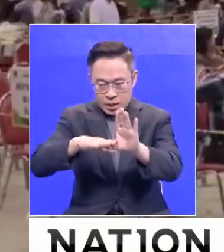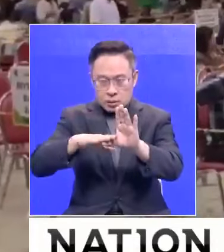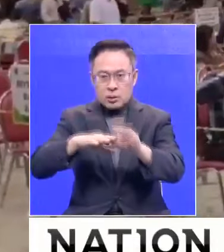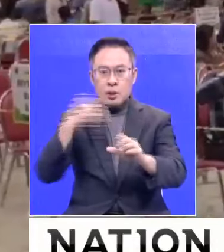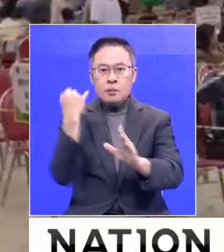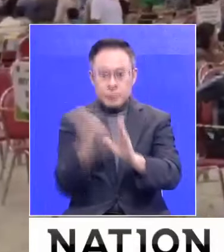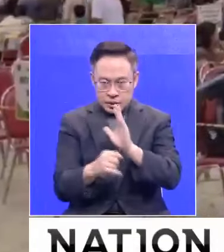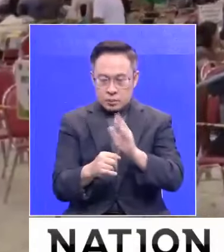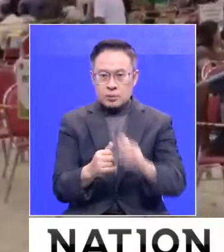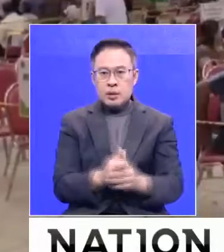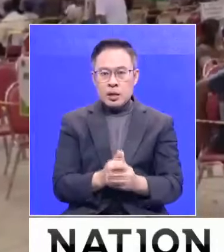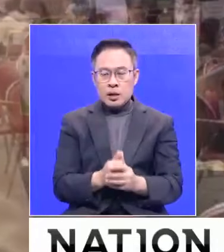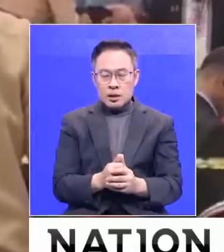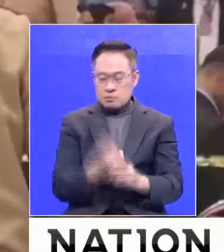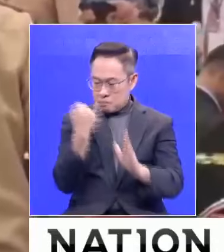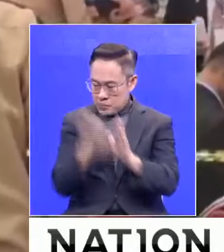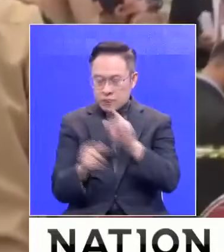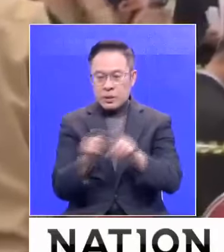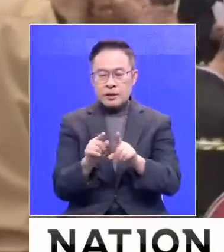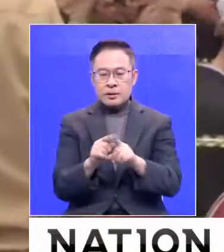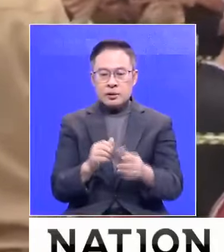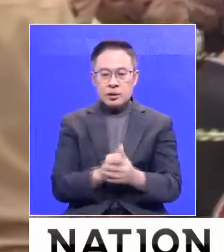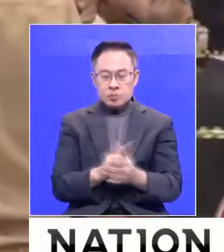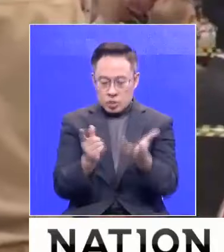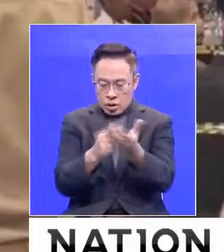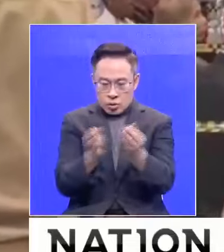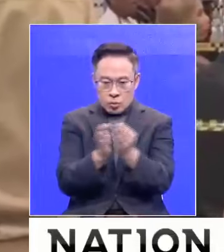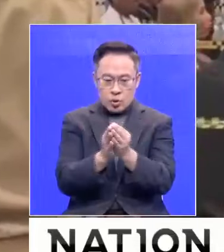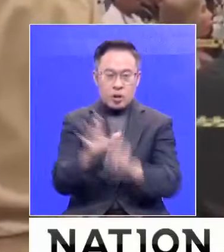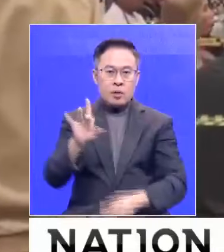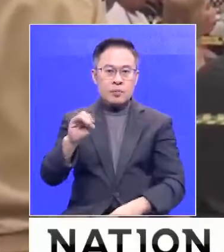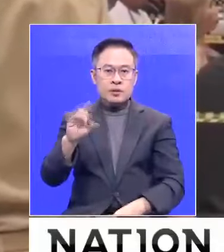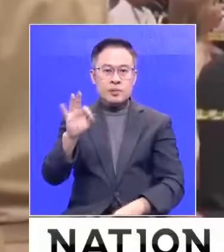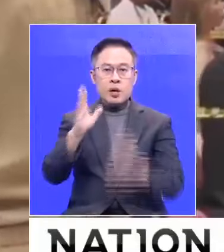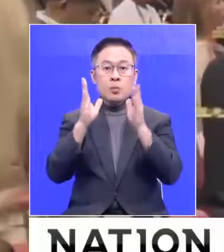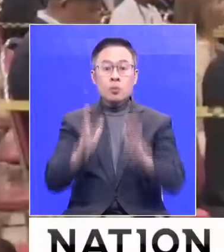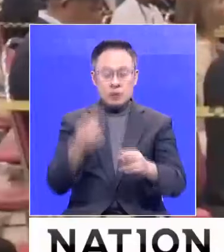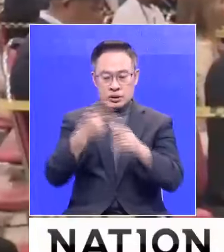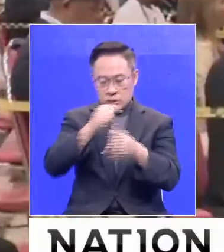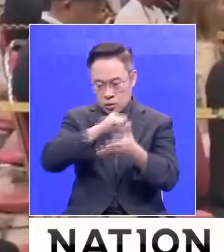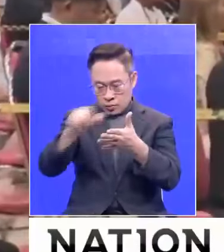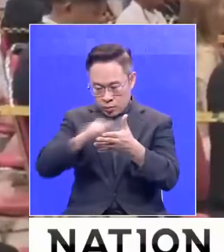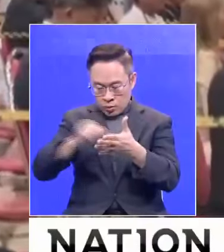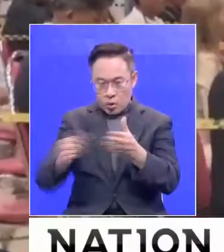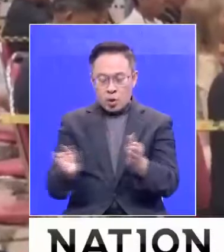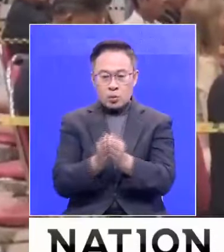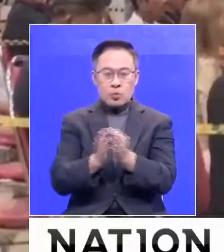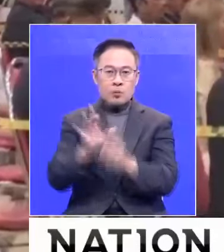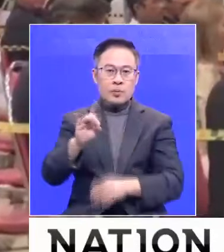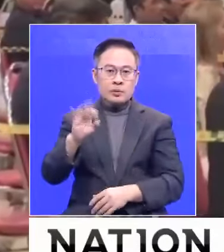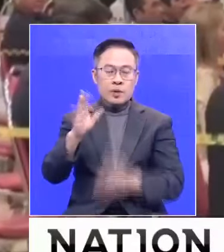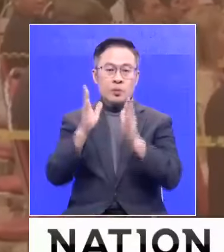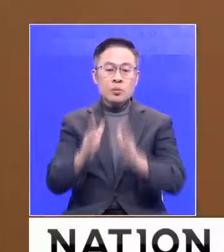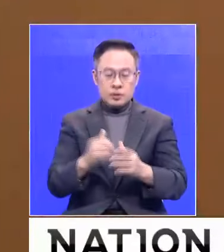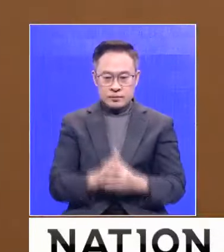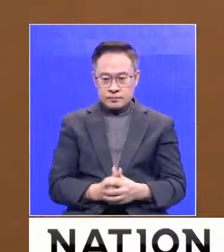89รวมแล้วเนี่ยนะคะ89คนที่กกตไม่ประกาศชื่อแล้วก็คัดชื่อออกจากการประกาศรับสมัครด้วยคุณ